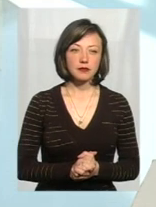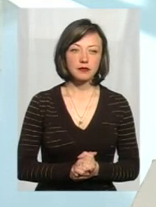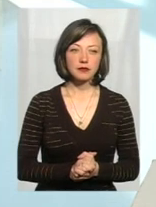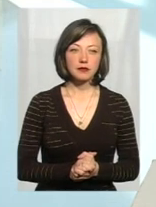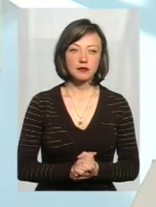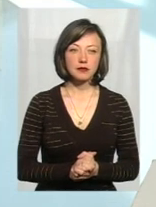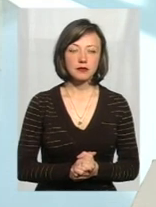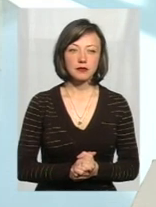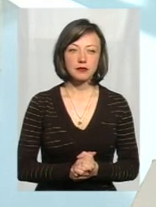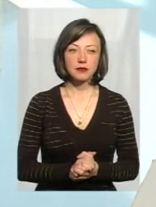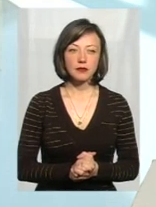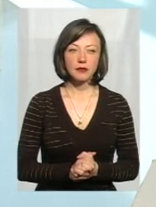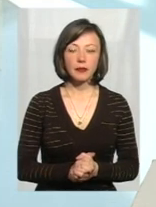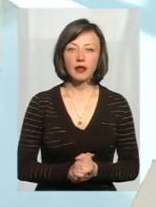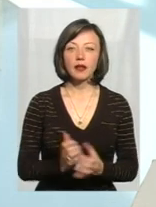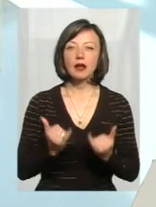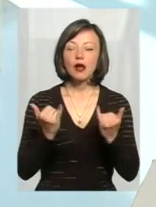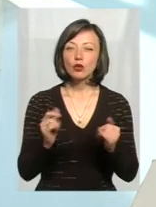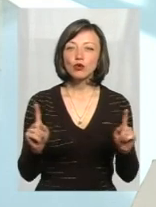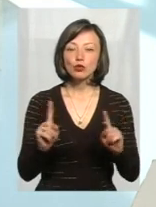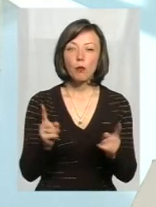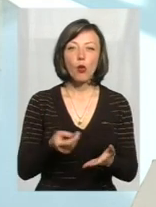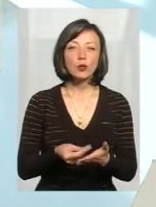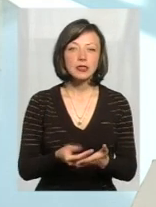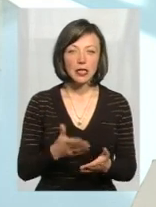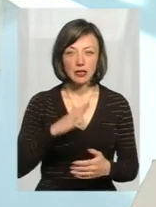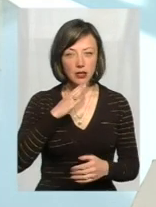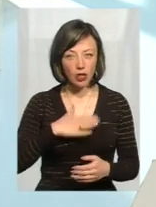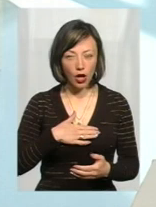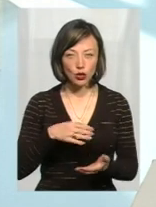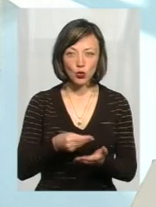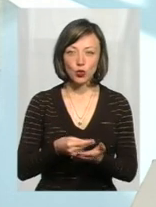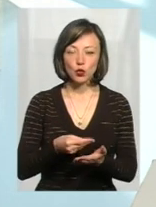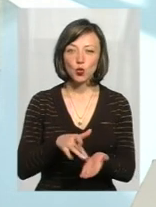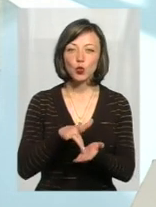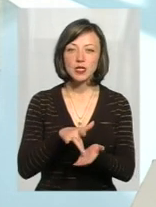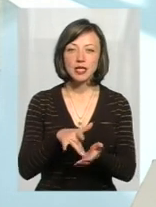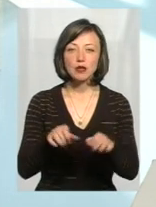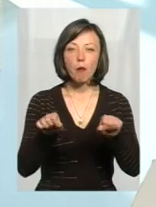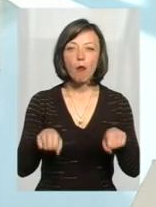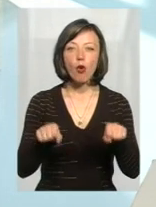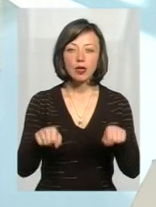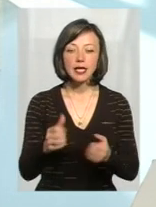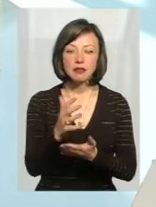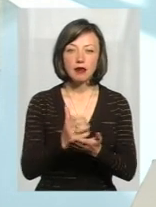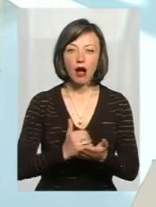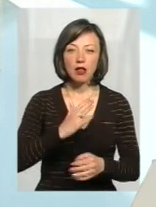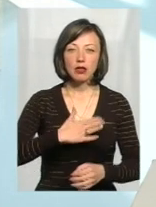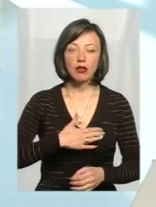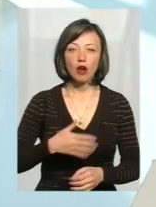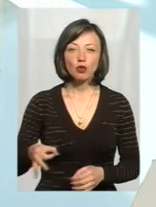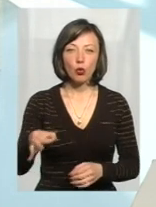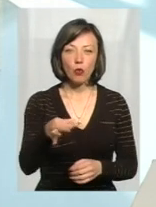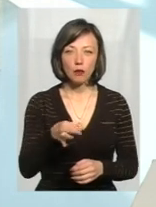Для того, щоб оцінити наш туристичний потенціал нашого регіону, нашої Хмельницької